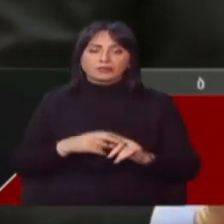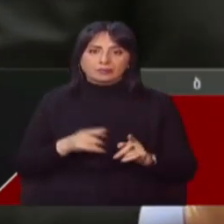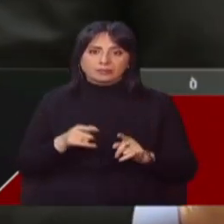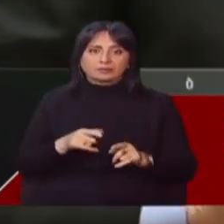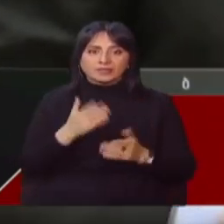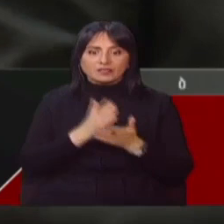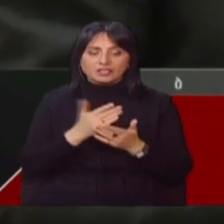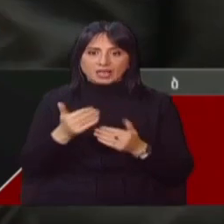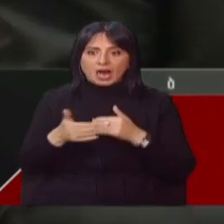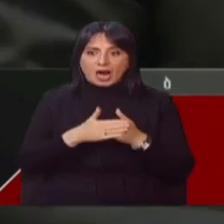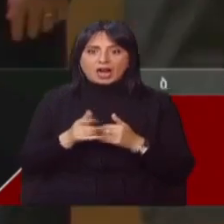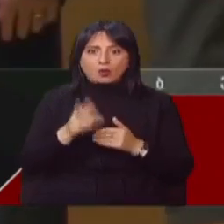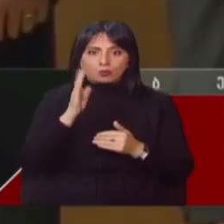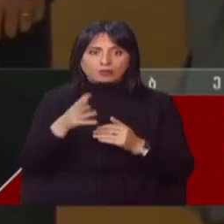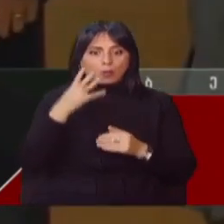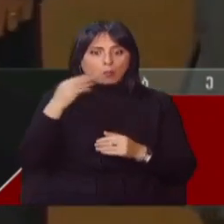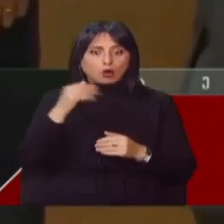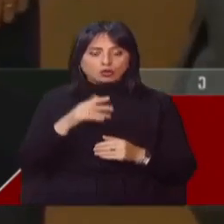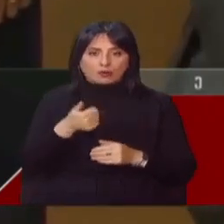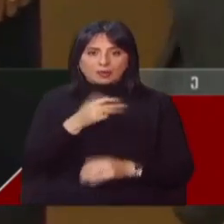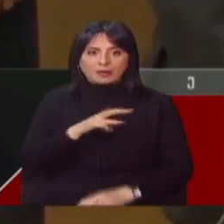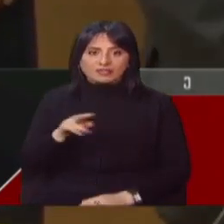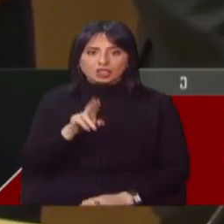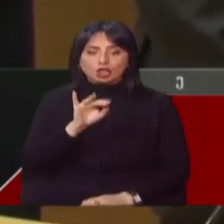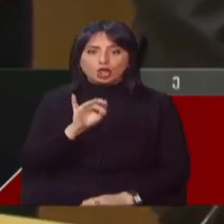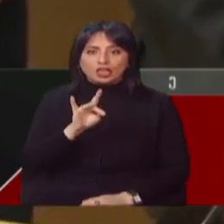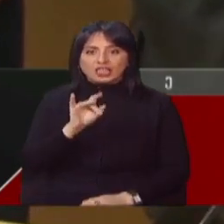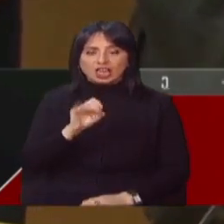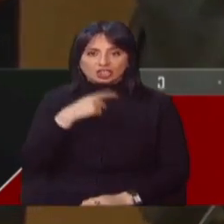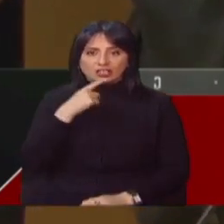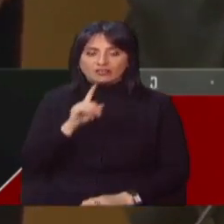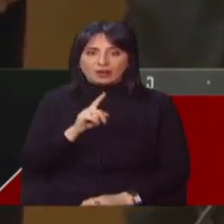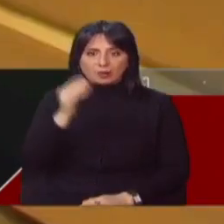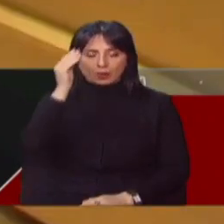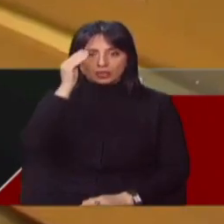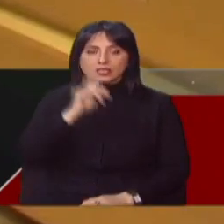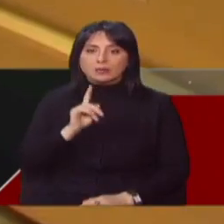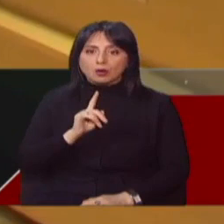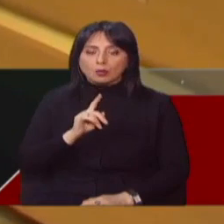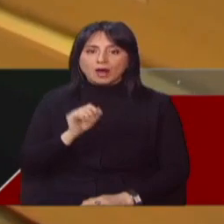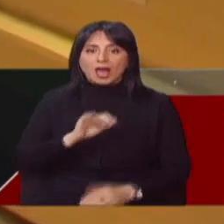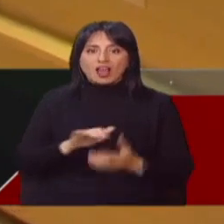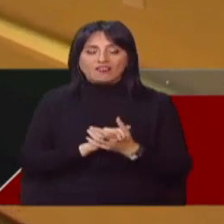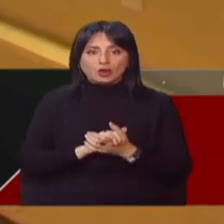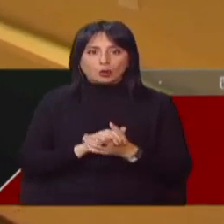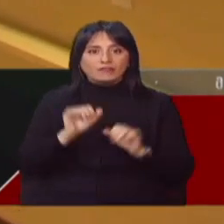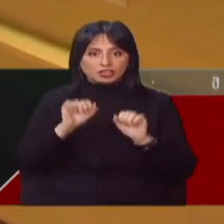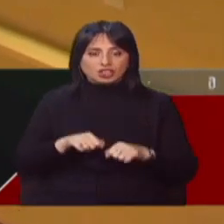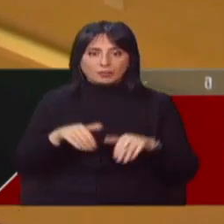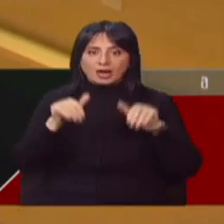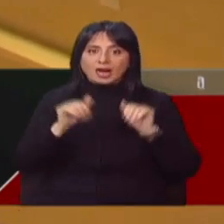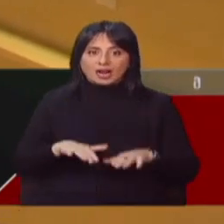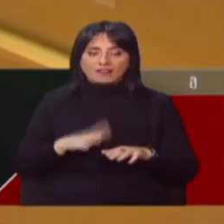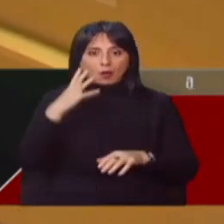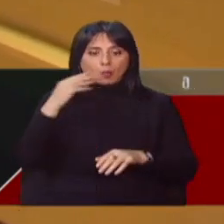იყოს, ვიდრე ახლა გვგონია. დღეს მოლდოვის პრემიერ-მინისტრმა დორინ რეჩანმა გამოთქვა ასეთი მოსაზრება, რომ ევროკავშირმა შესაძლოა